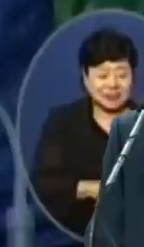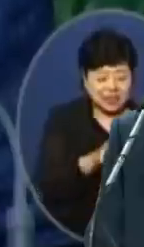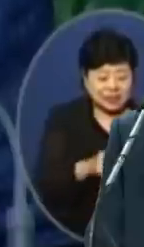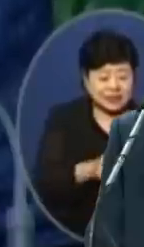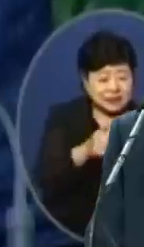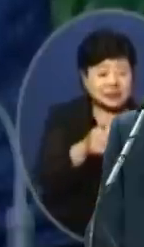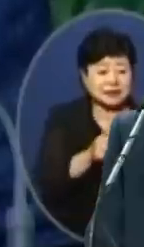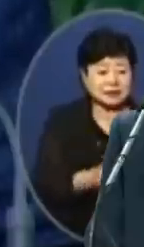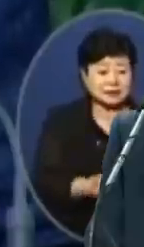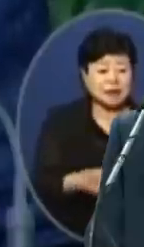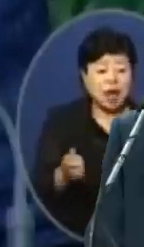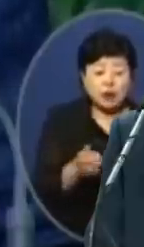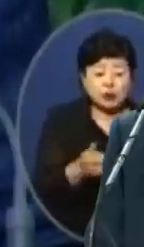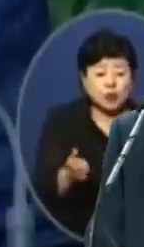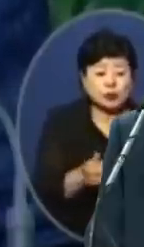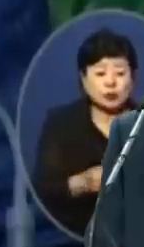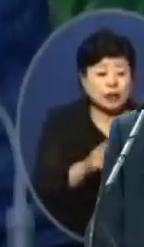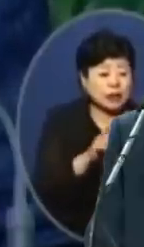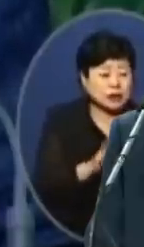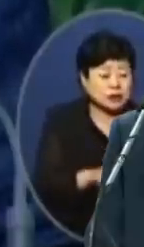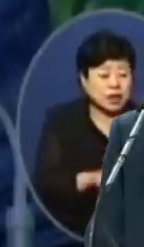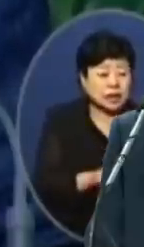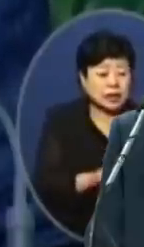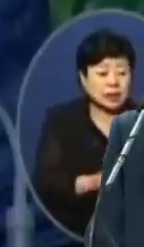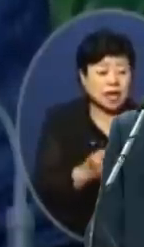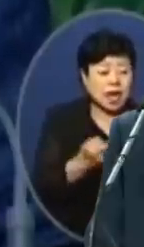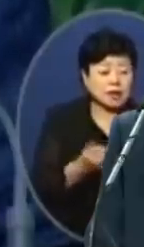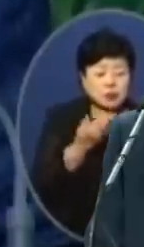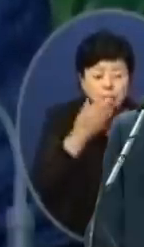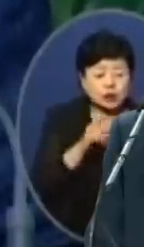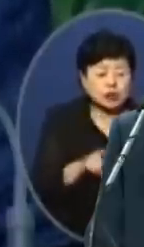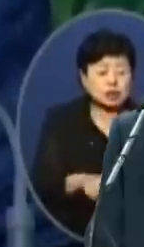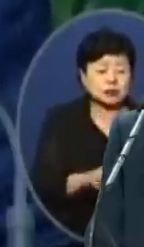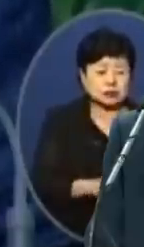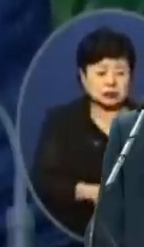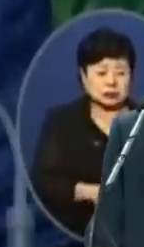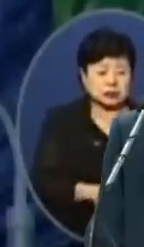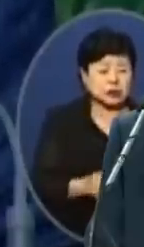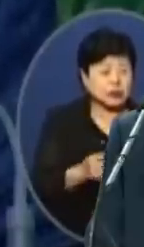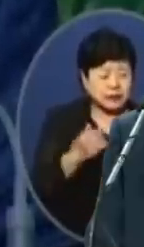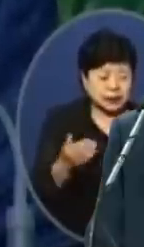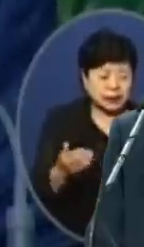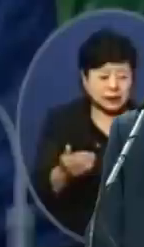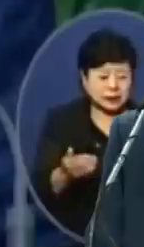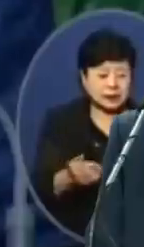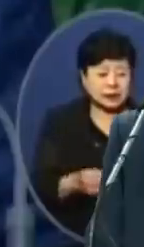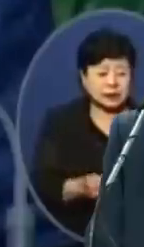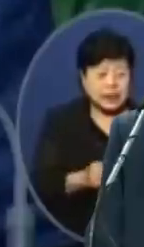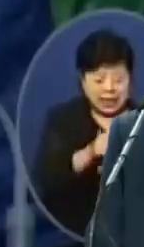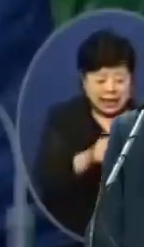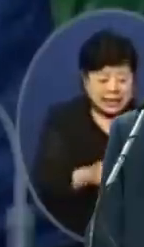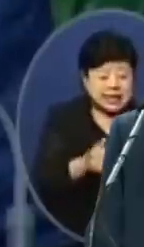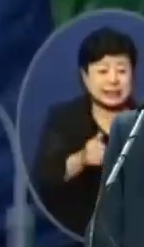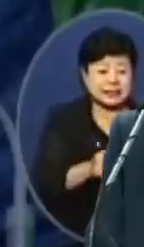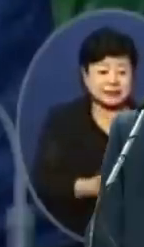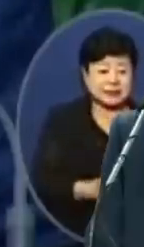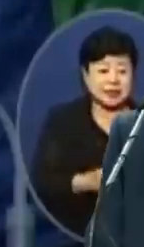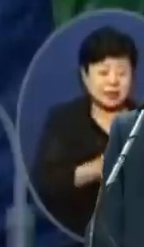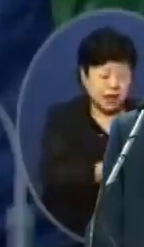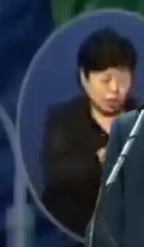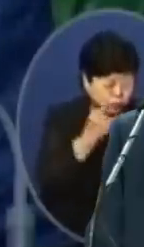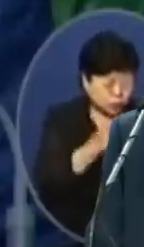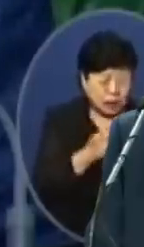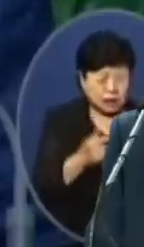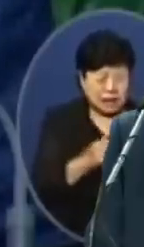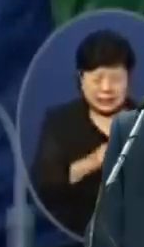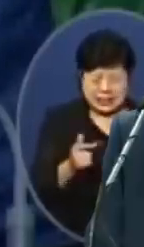하나님이 아무것도 없는데 이 시간에 아침 먹을 시간 다 돼갔는데 어떻게 합니까? 야, 이 사람은 하나님이 팔을 짧아서 못